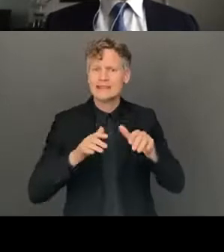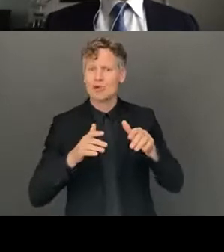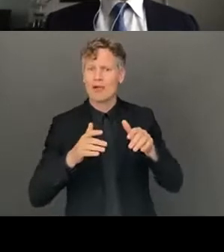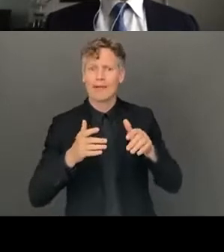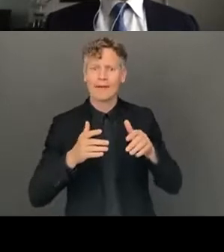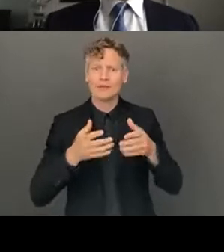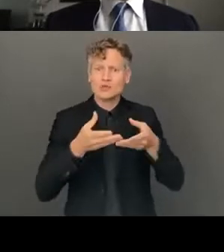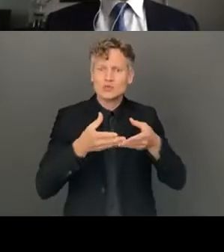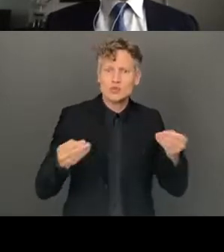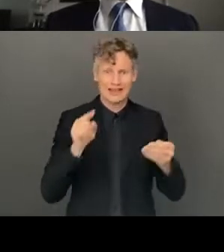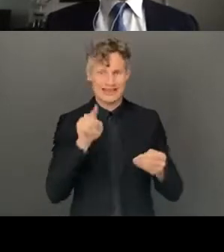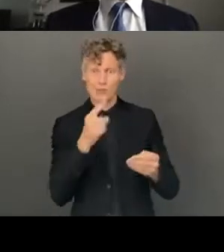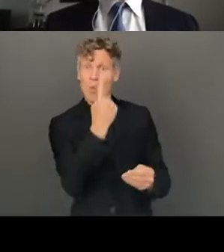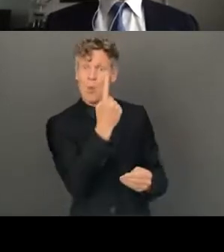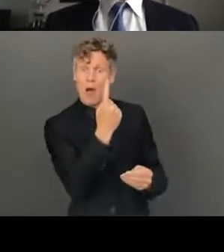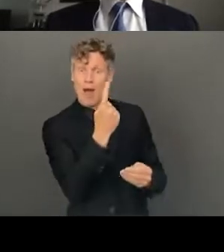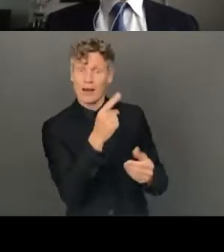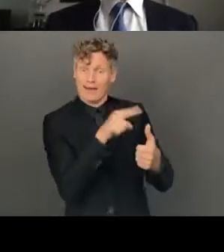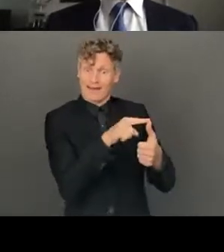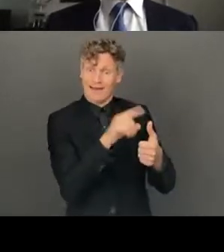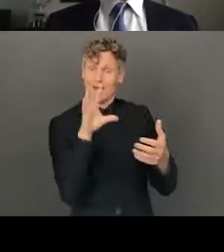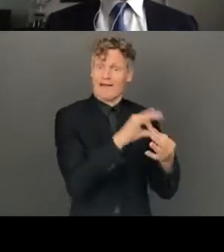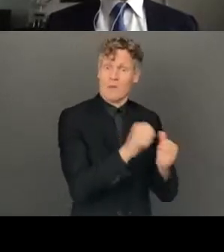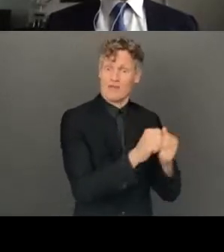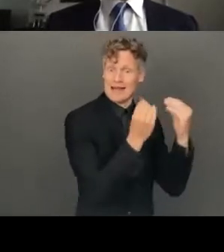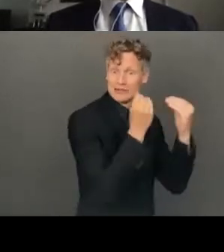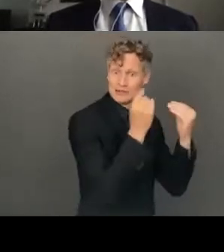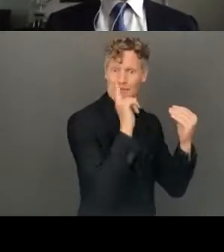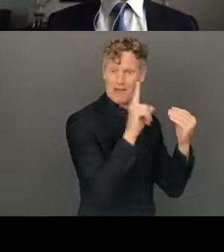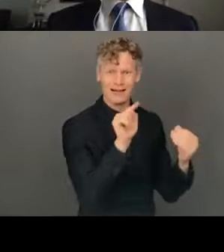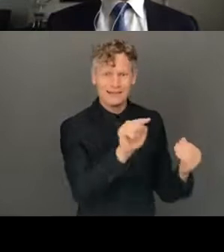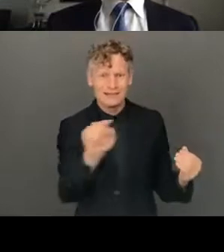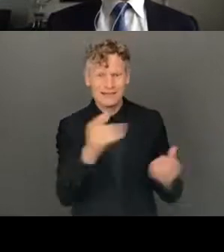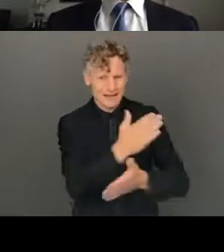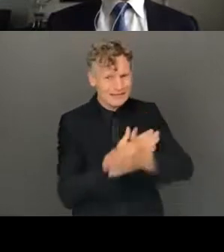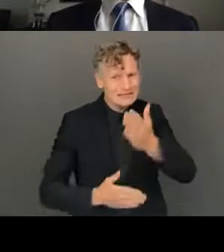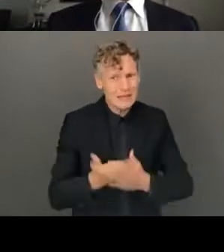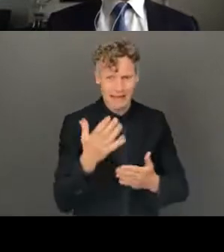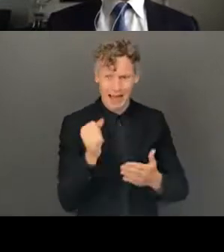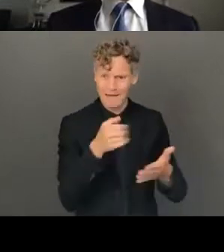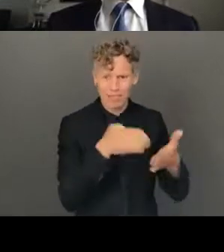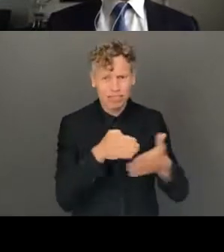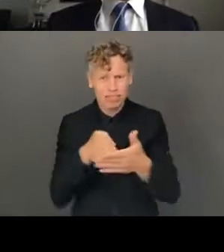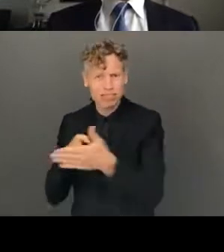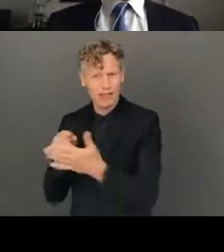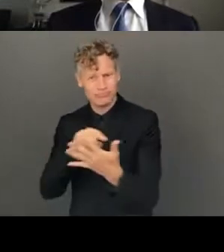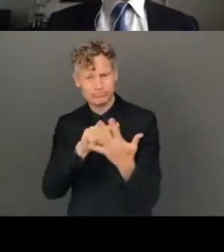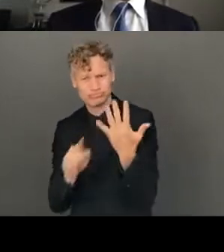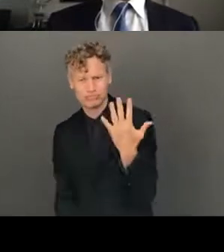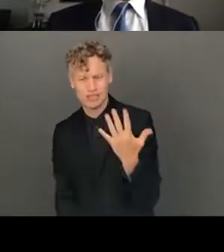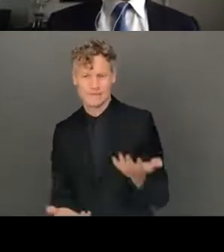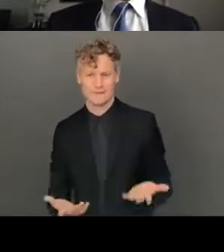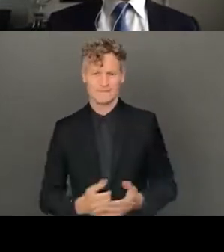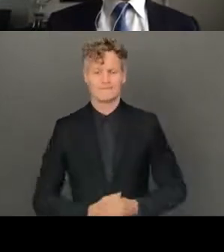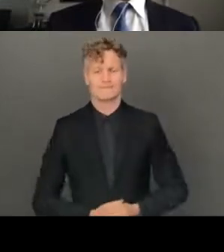est un seul aspect d'une éducation inclusive, puisqu'il y a beaucoup d'autres barrières dont les enfants handicapés